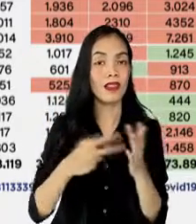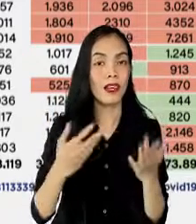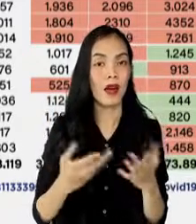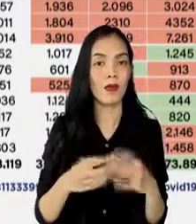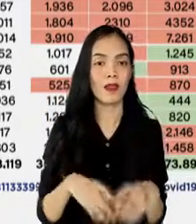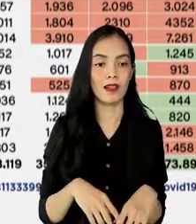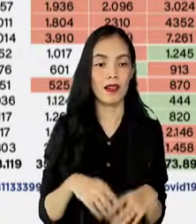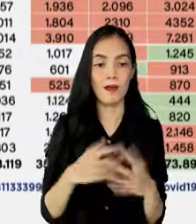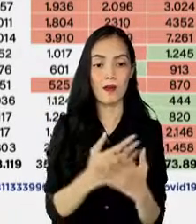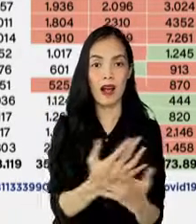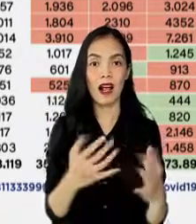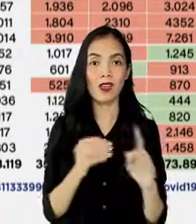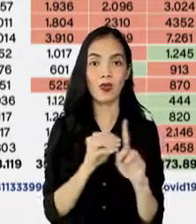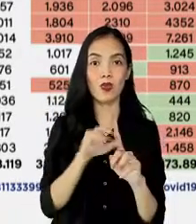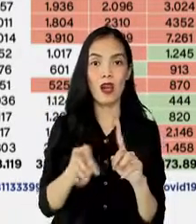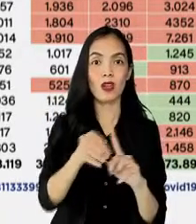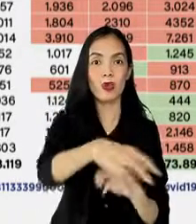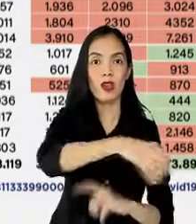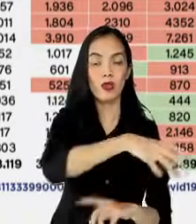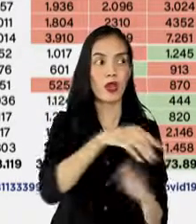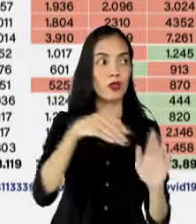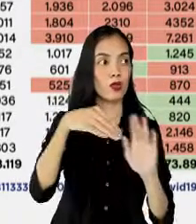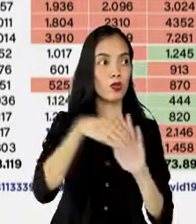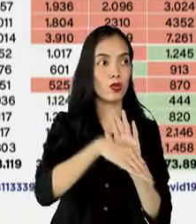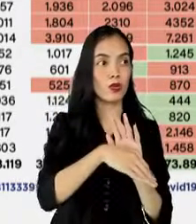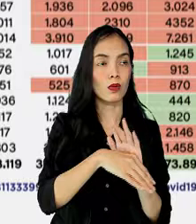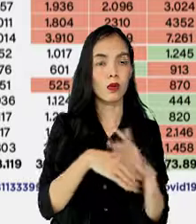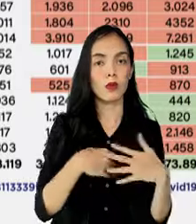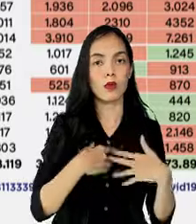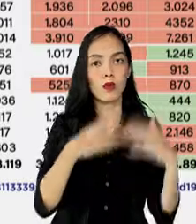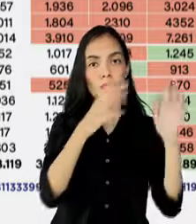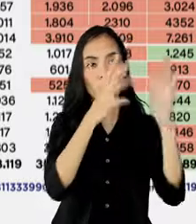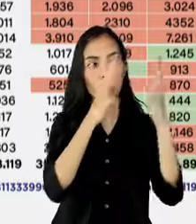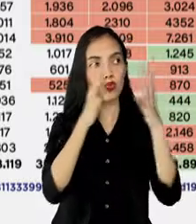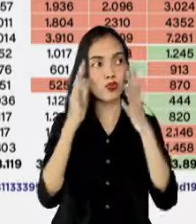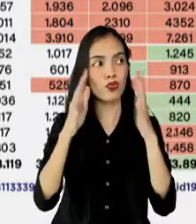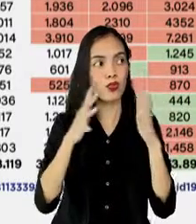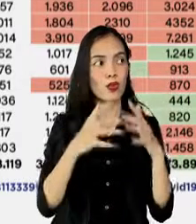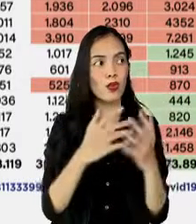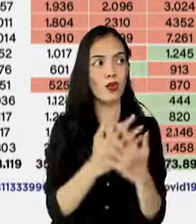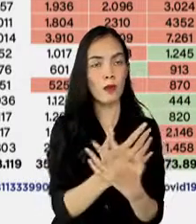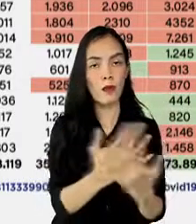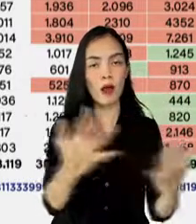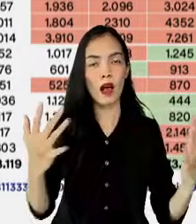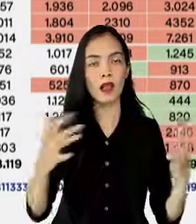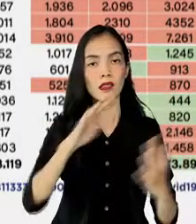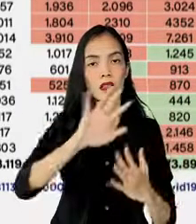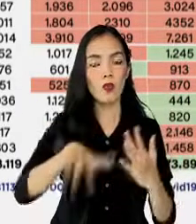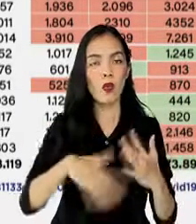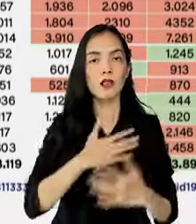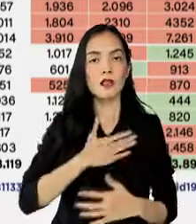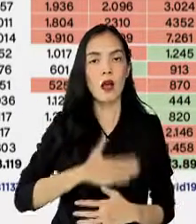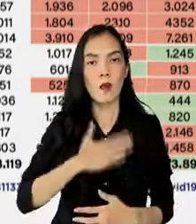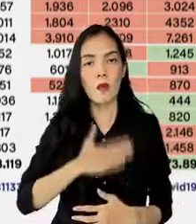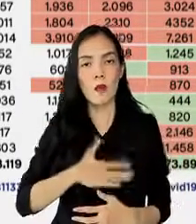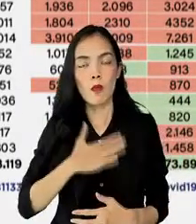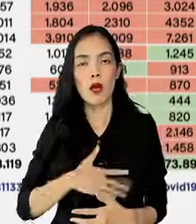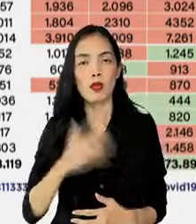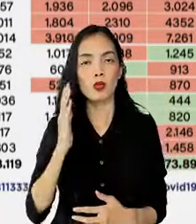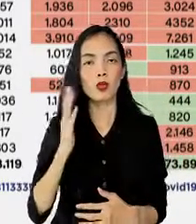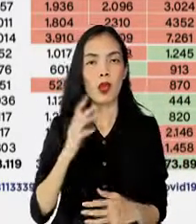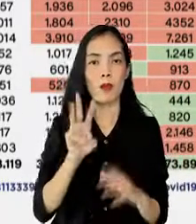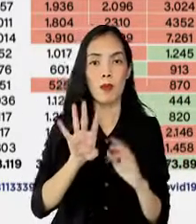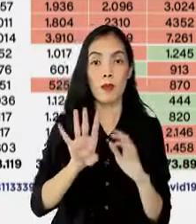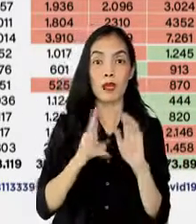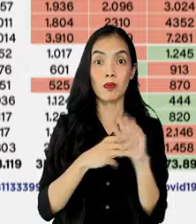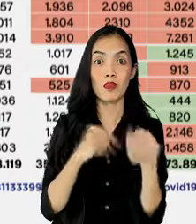penularan di tengah masyarakat saya apresiasi seluruh masyarakat yang telah bersabar selama kurang